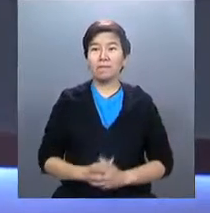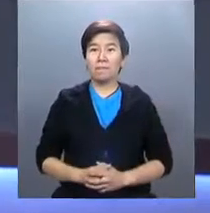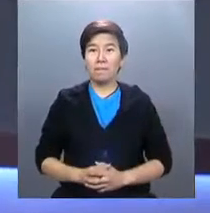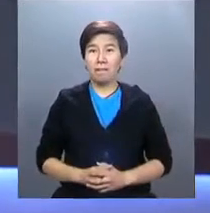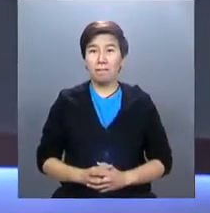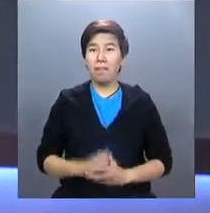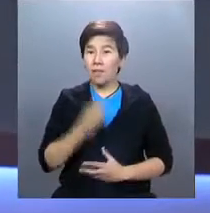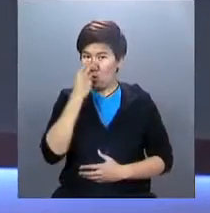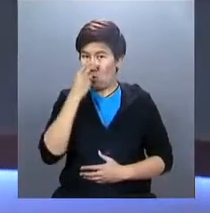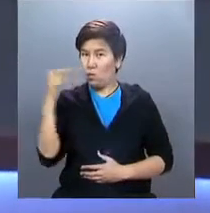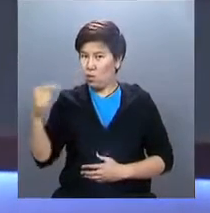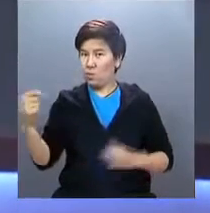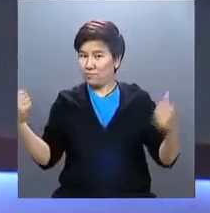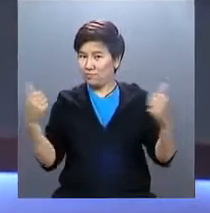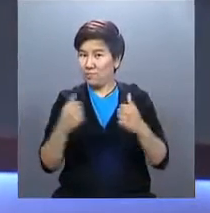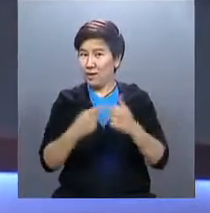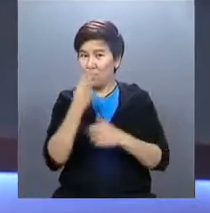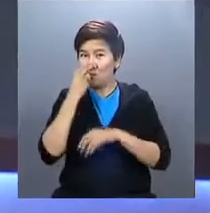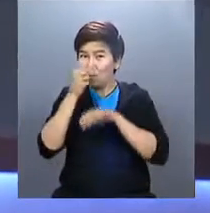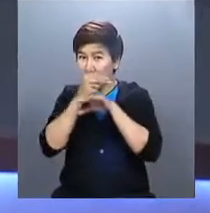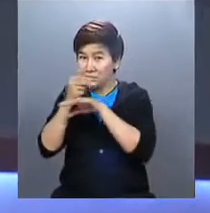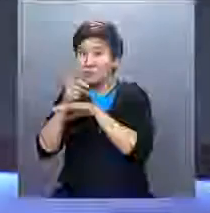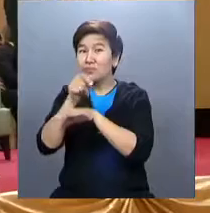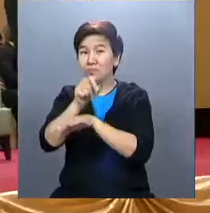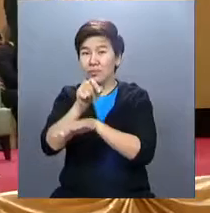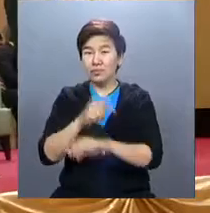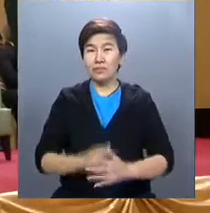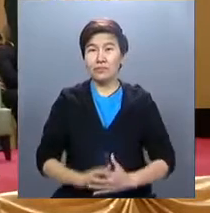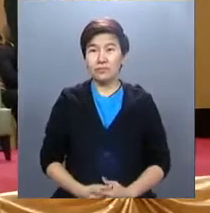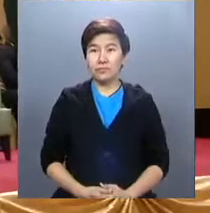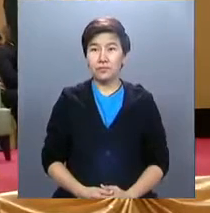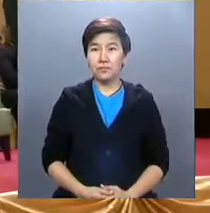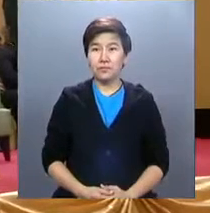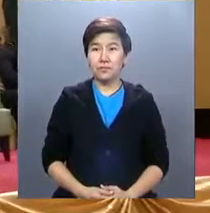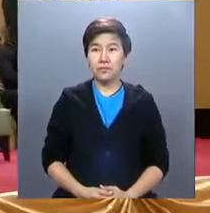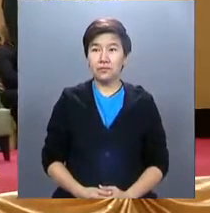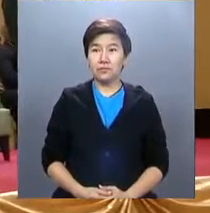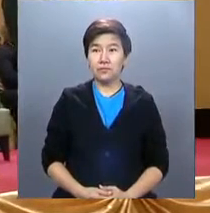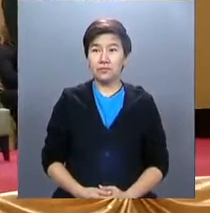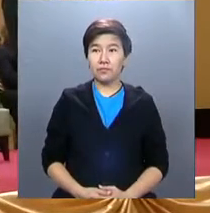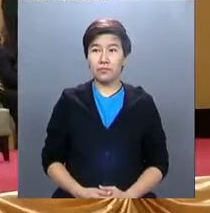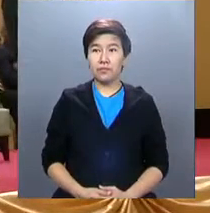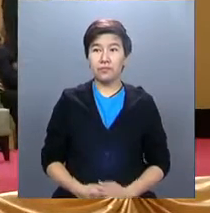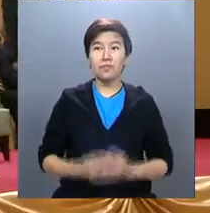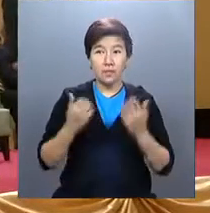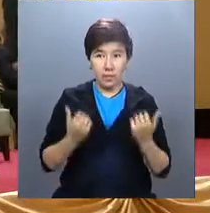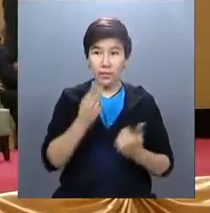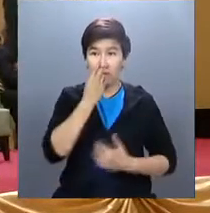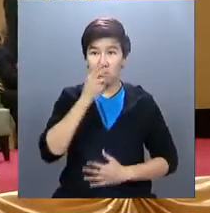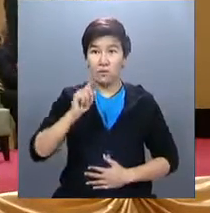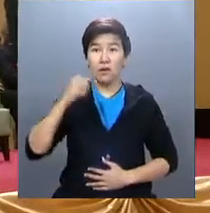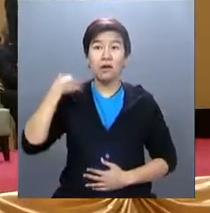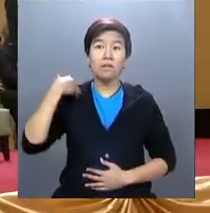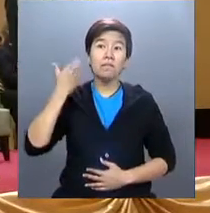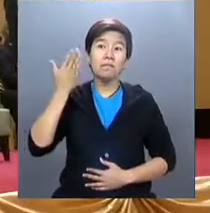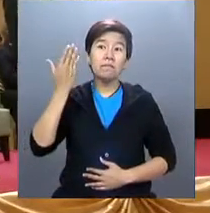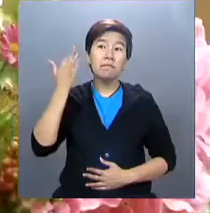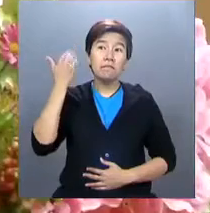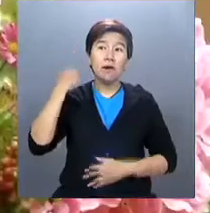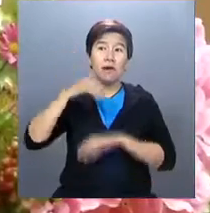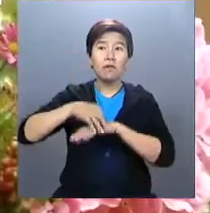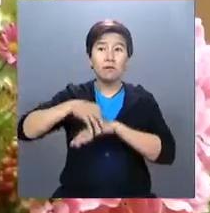ดตามจากรายงานของคุณดวงทิพย์เยี่ยมภพค่ะ พลเอกเฉลิมชัยสิทธิศาสตร์อดีตผู้บังคับการกรมรบพิ